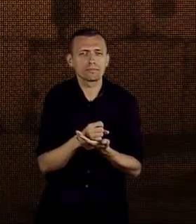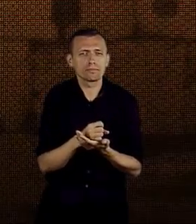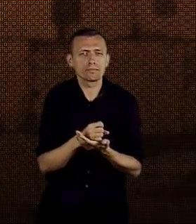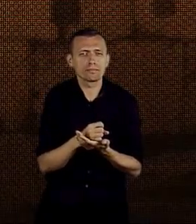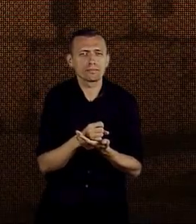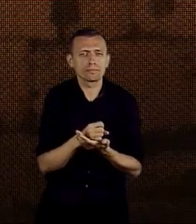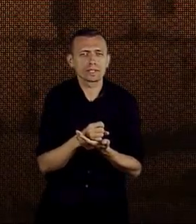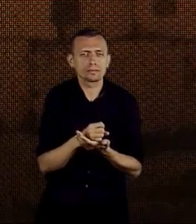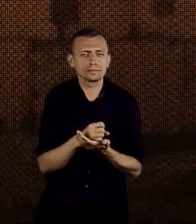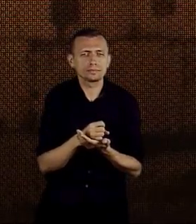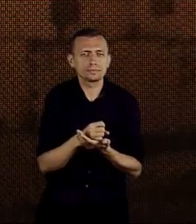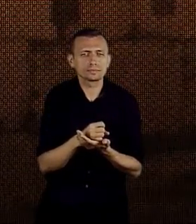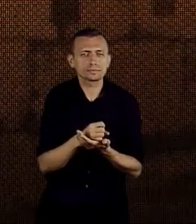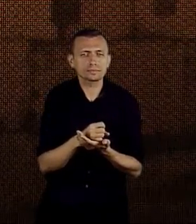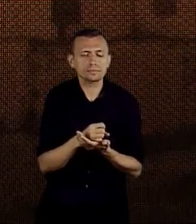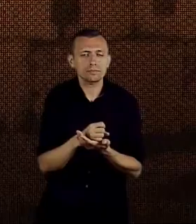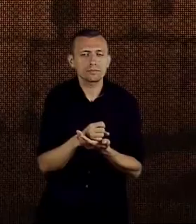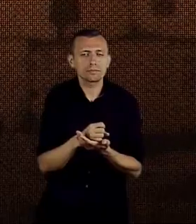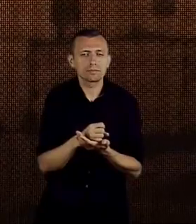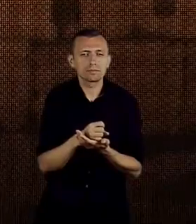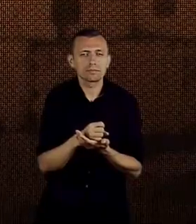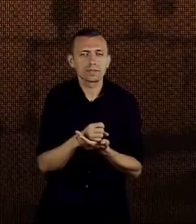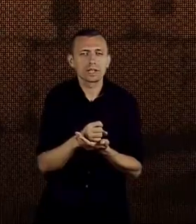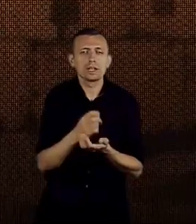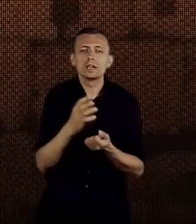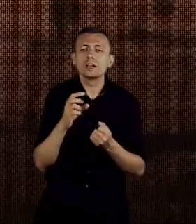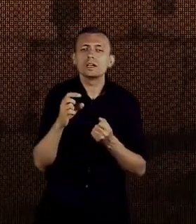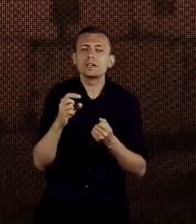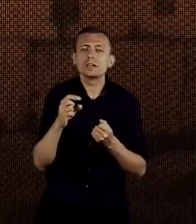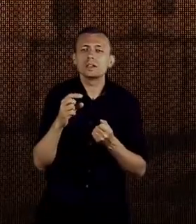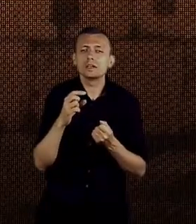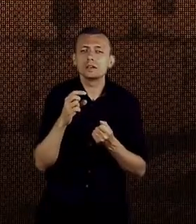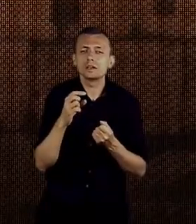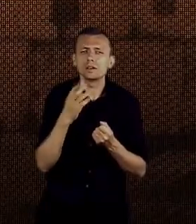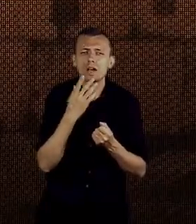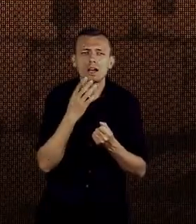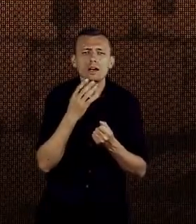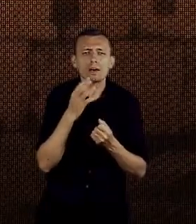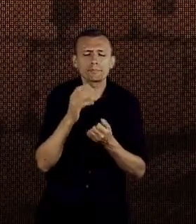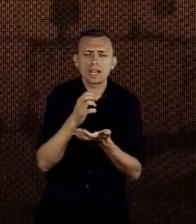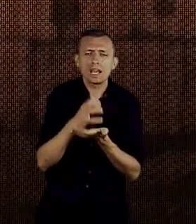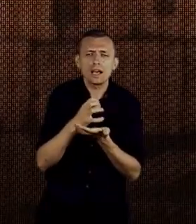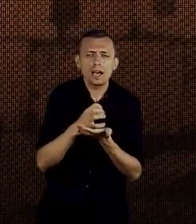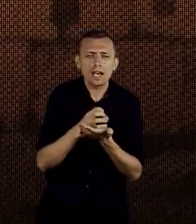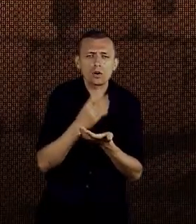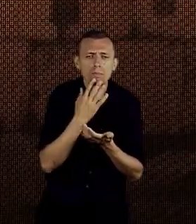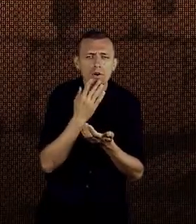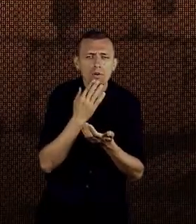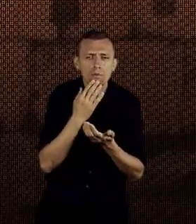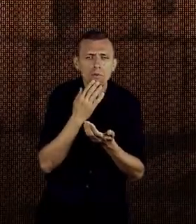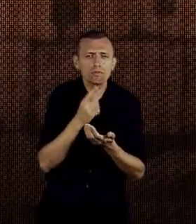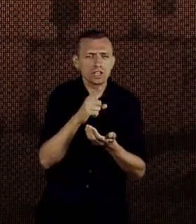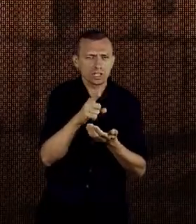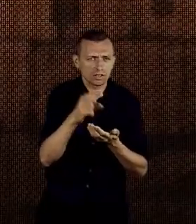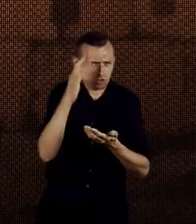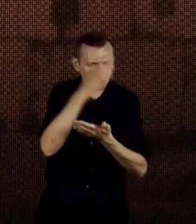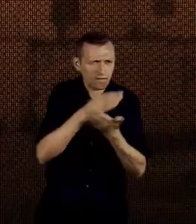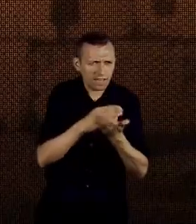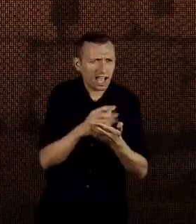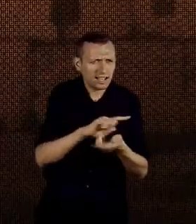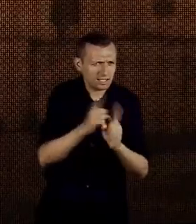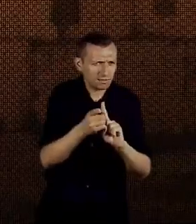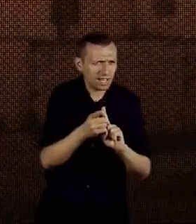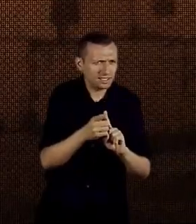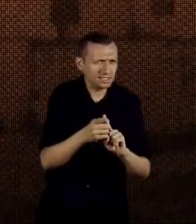idzie o wiele dalej. Robi krok dalej. On chce nam powiedzieć stanowczo: prawdziwa wiara